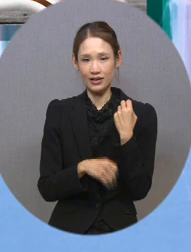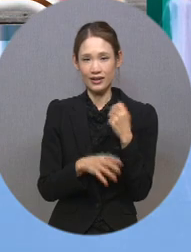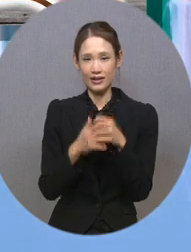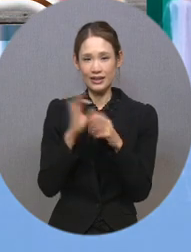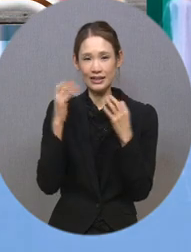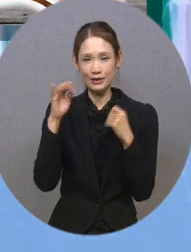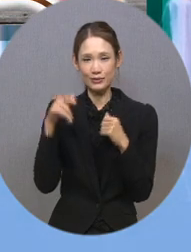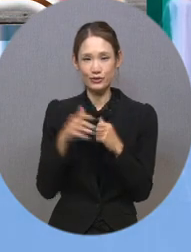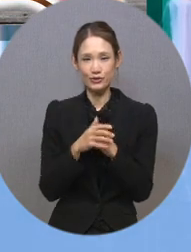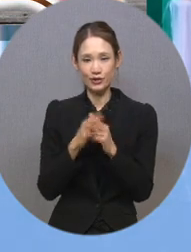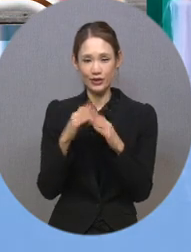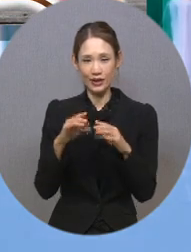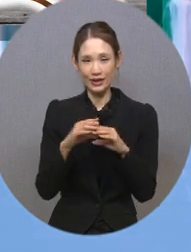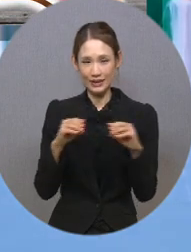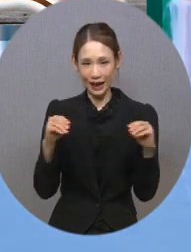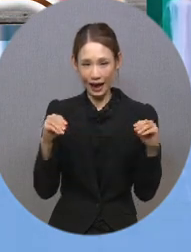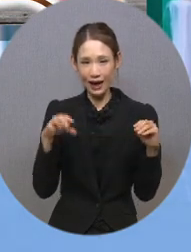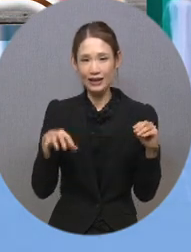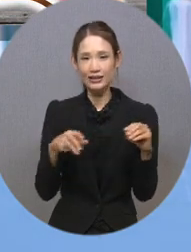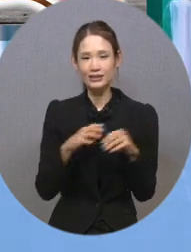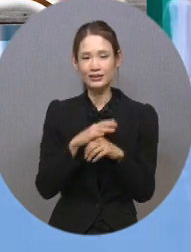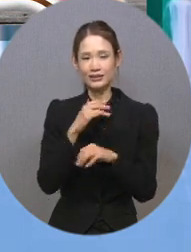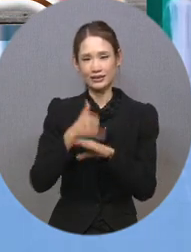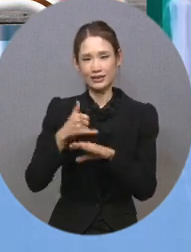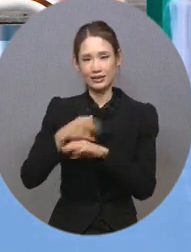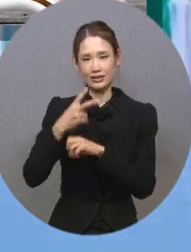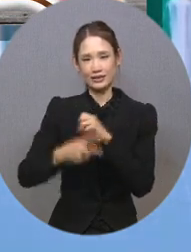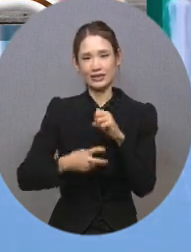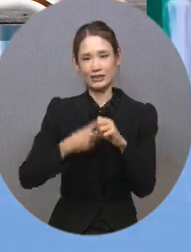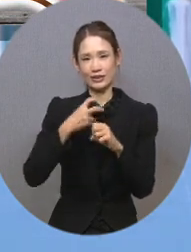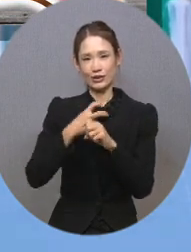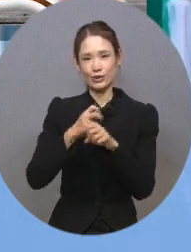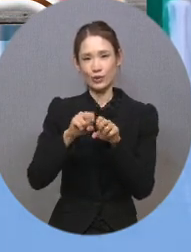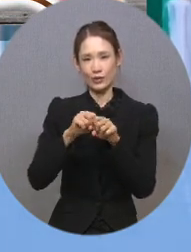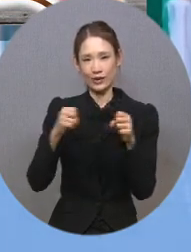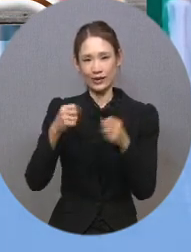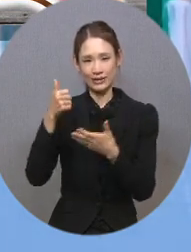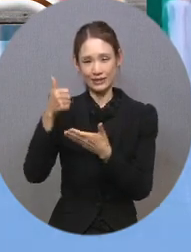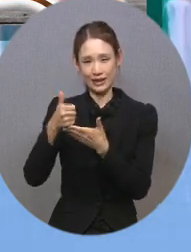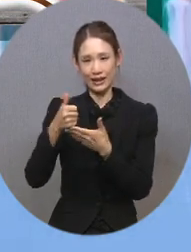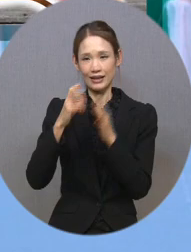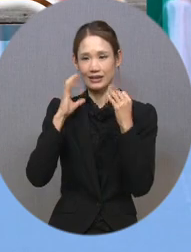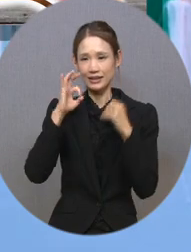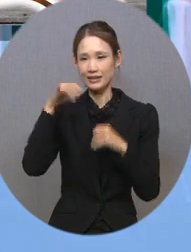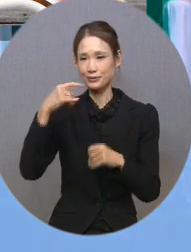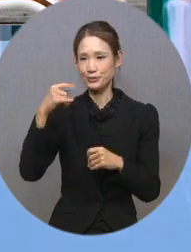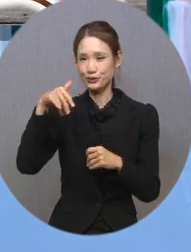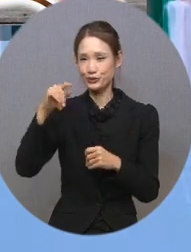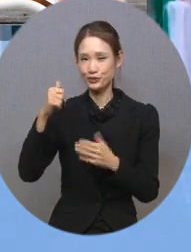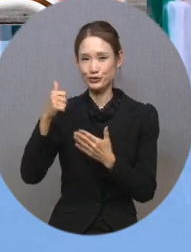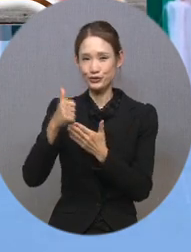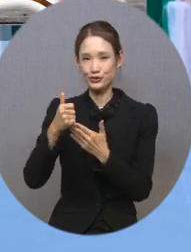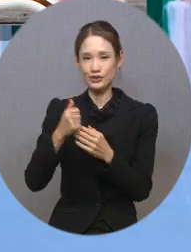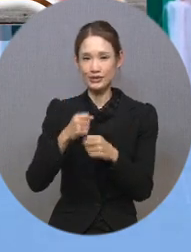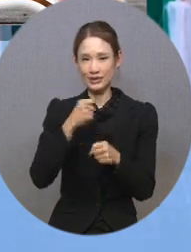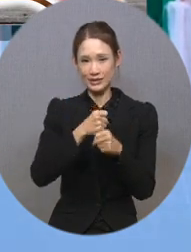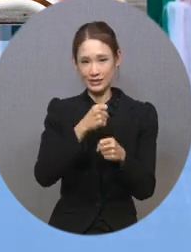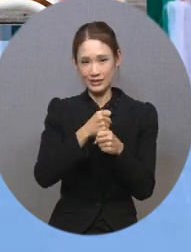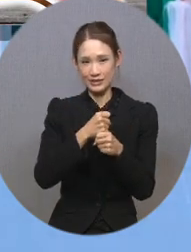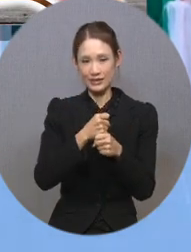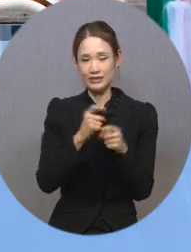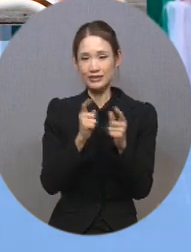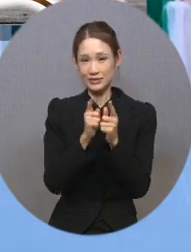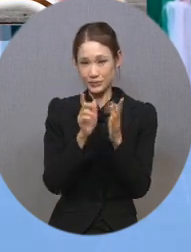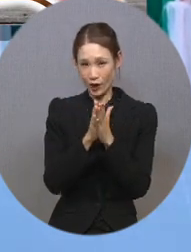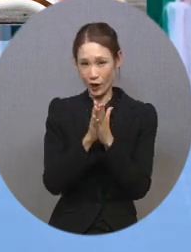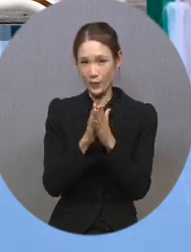고구마는 전남 영암 땅에서 20년 차, 귀농 20년 차의 고구마장이신 김우준 대표님께서 생산을 직접